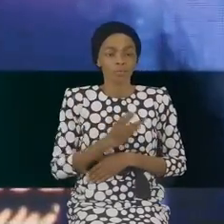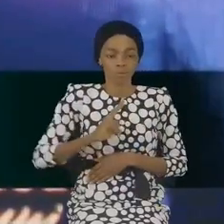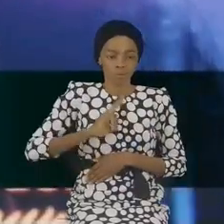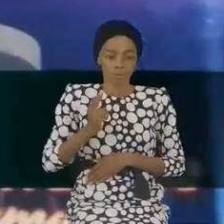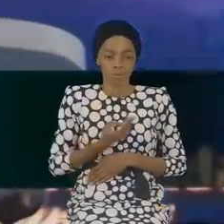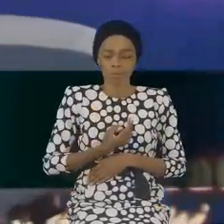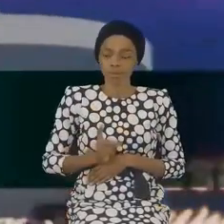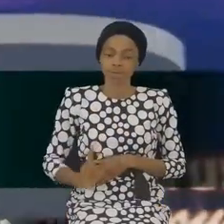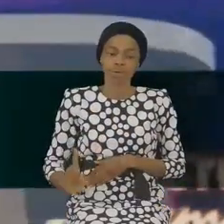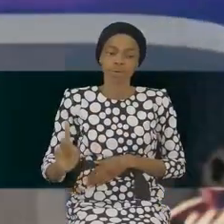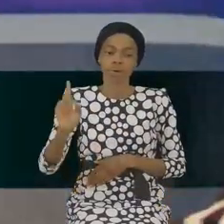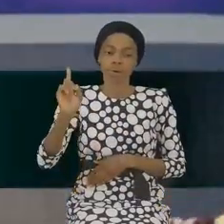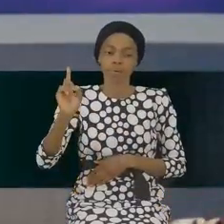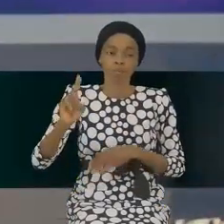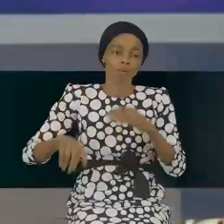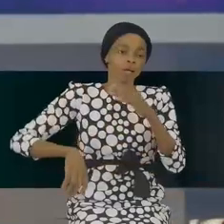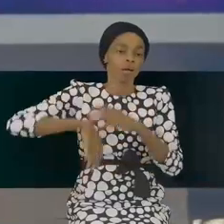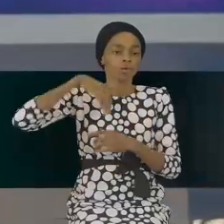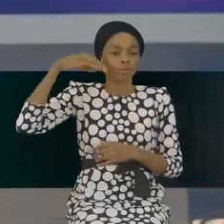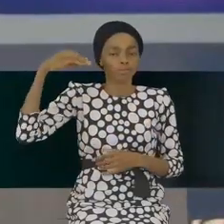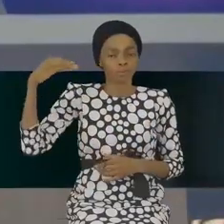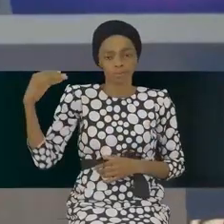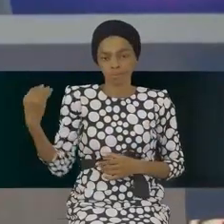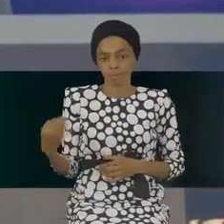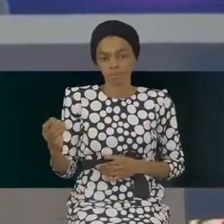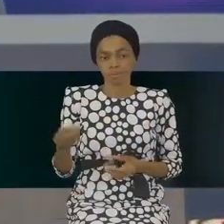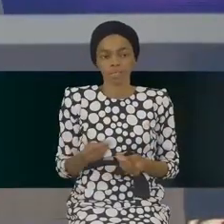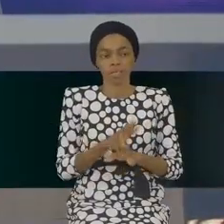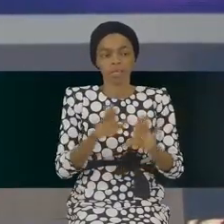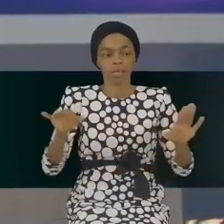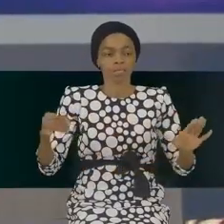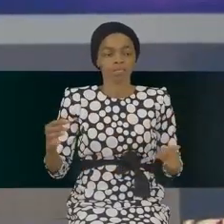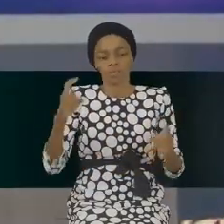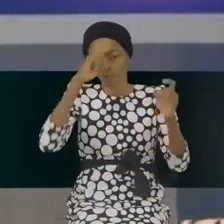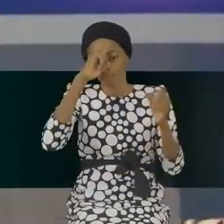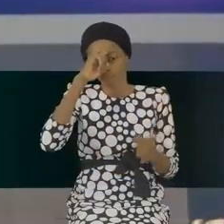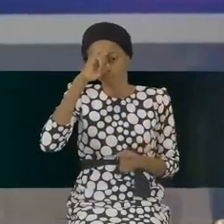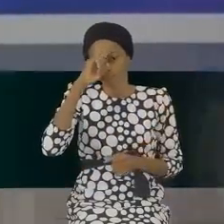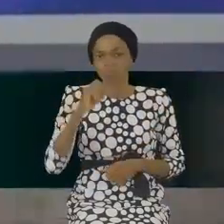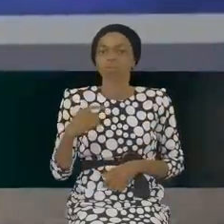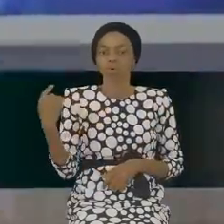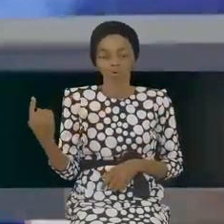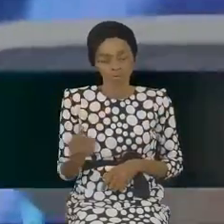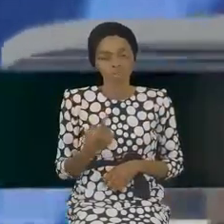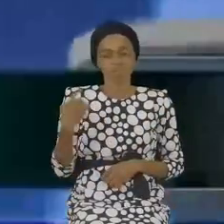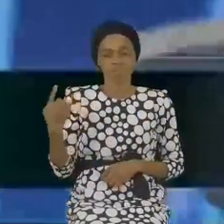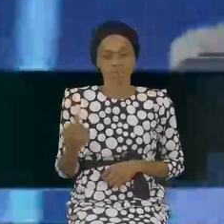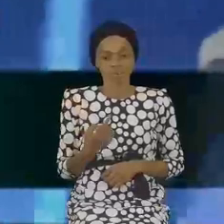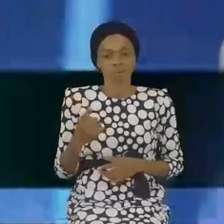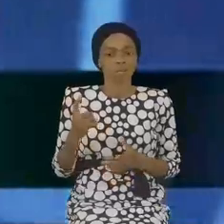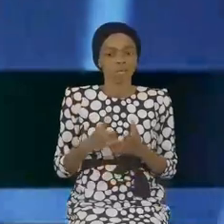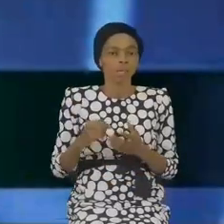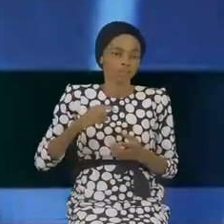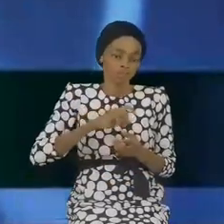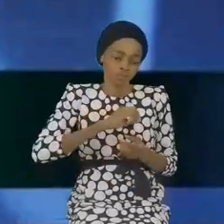fait monter du pays d'Égypte? Toujours, ils tracent